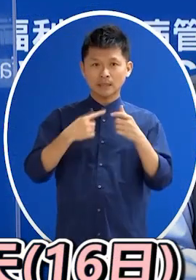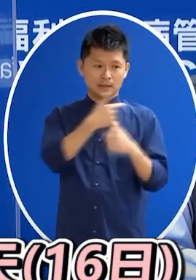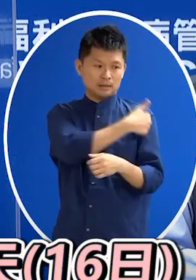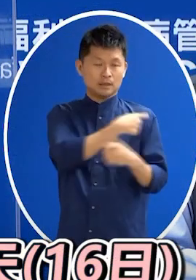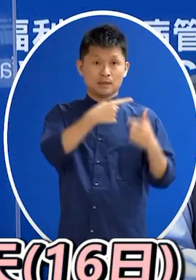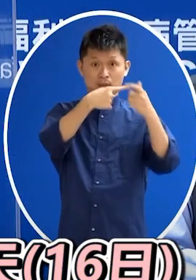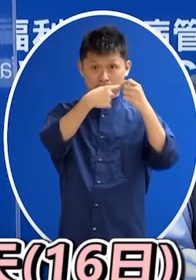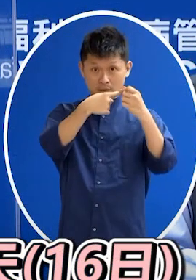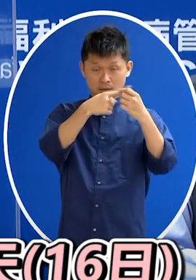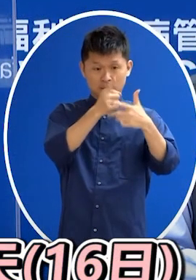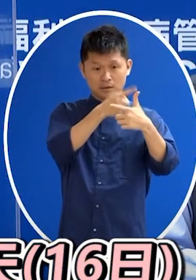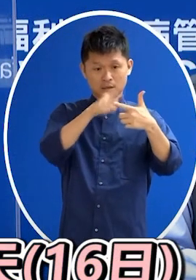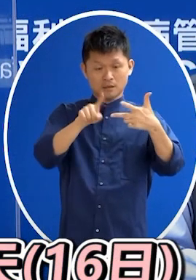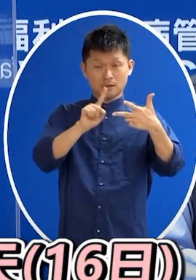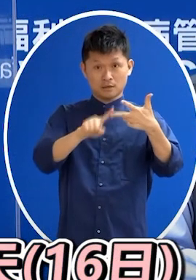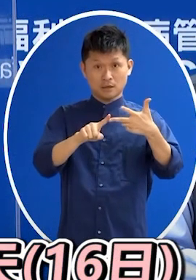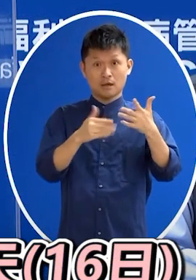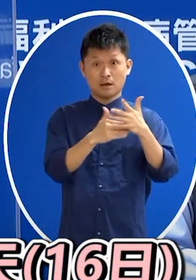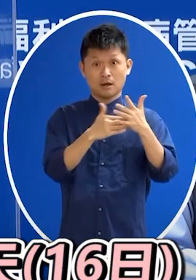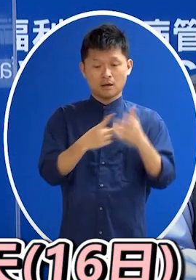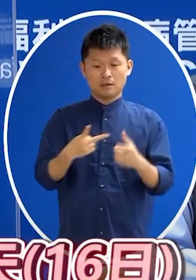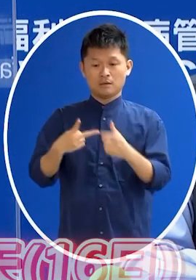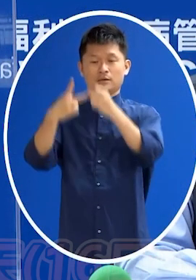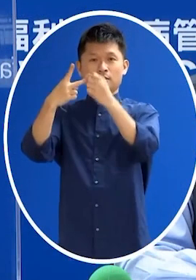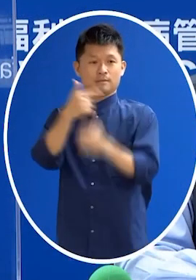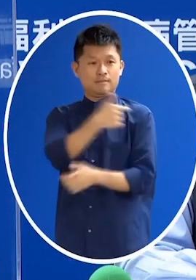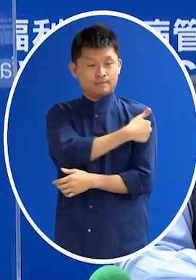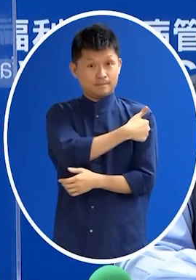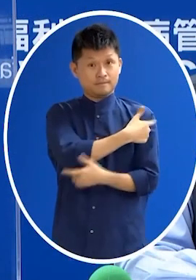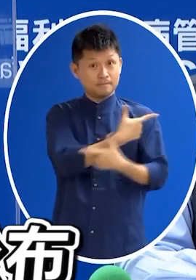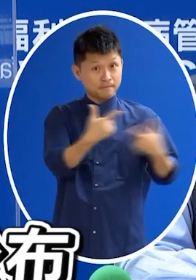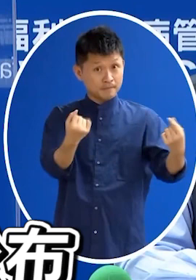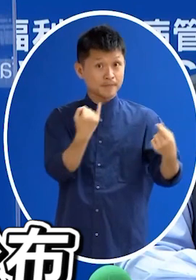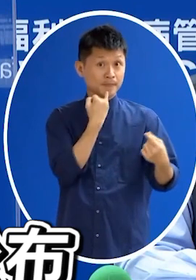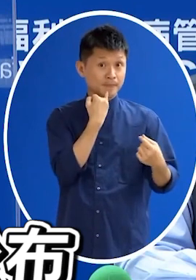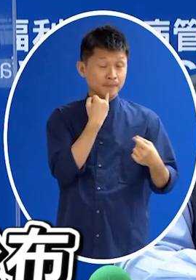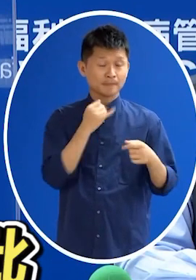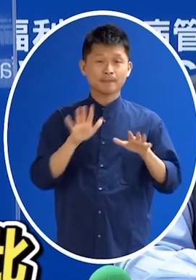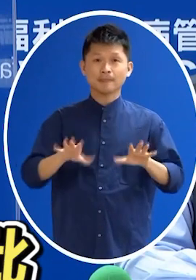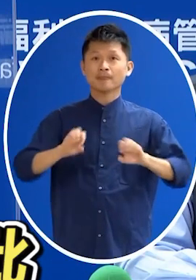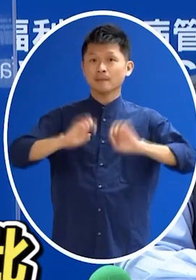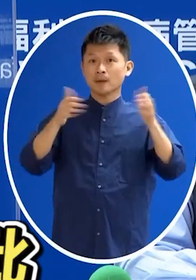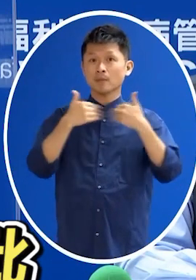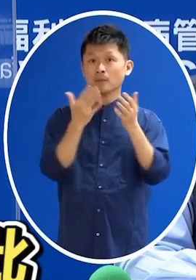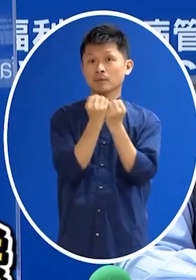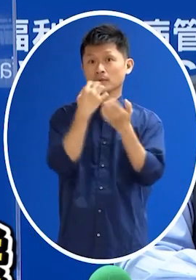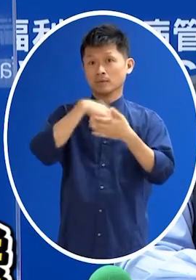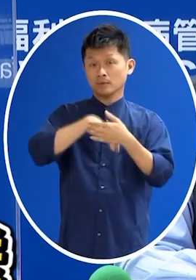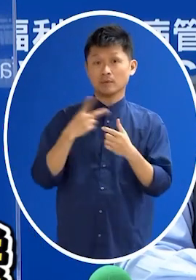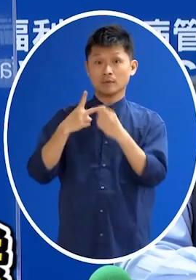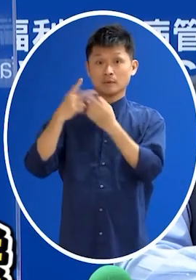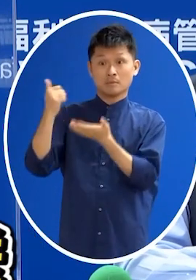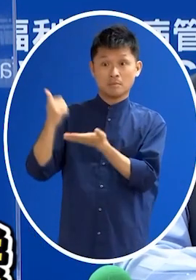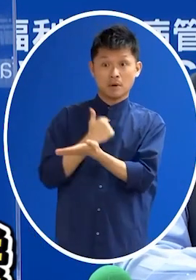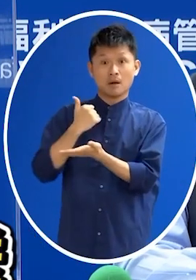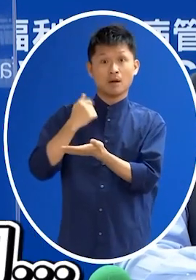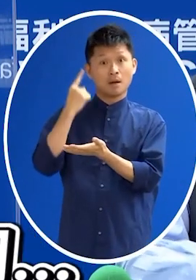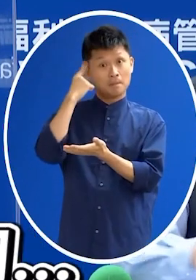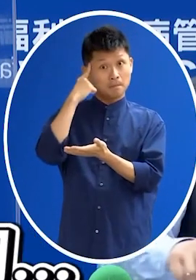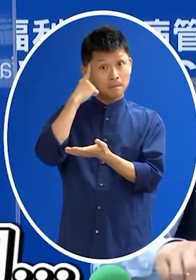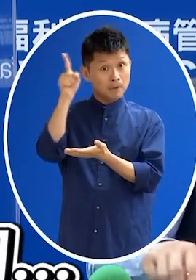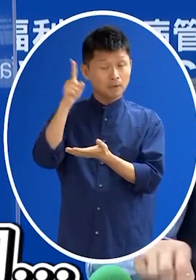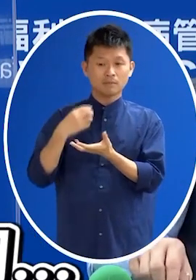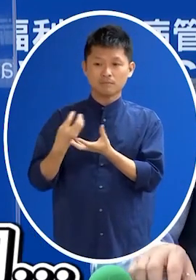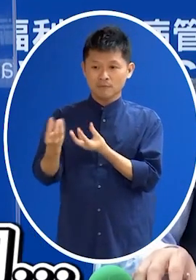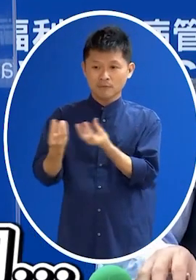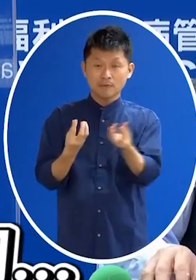好奇的前三类人员都可以打到第二剂的疫苗。第二个问题是，今天我们公布莫德纳疫苗第二批会明天开始配送。那